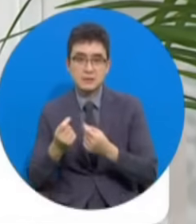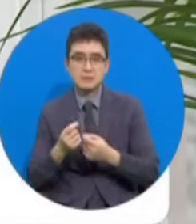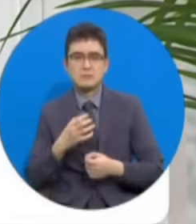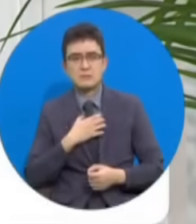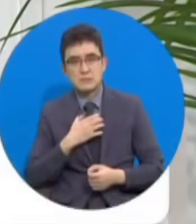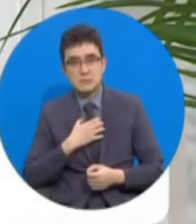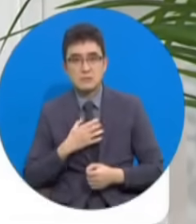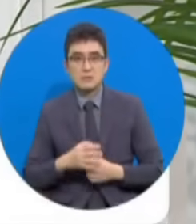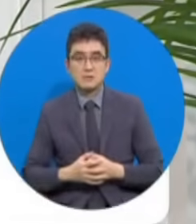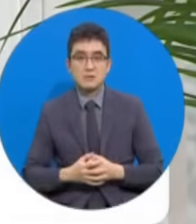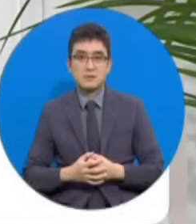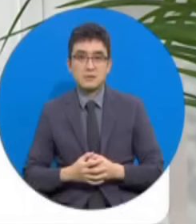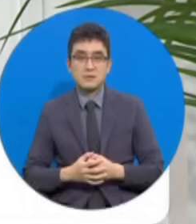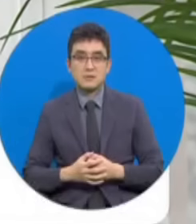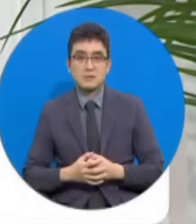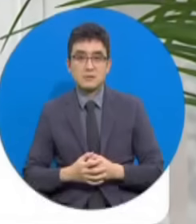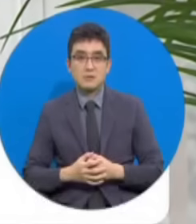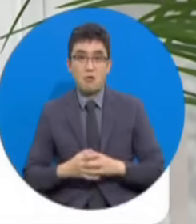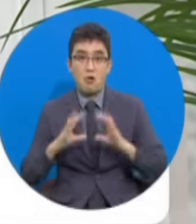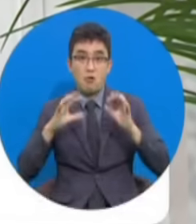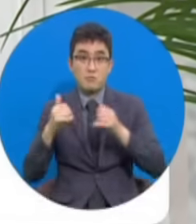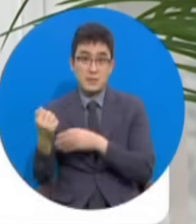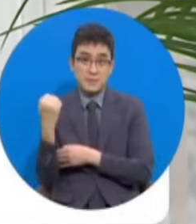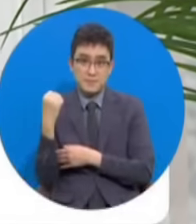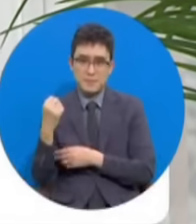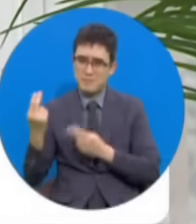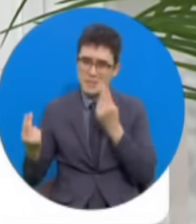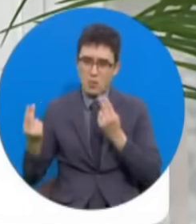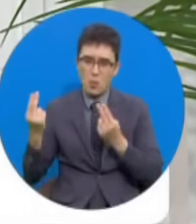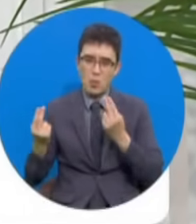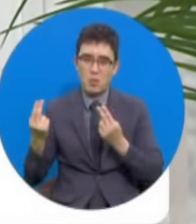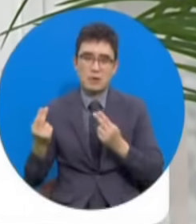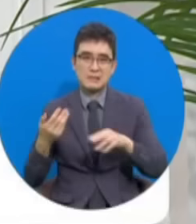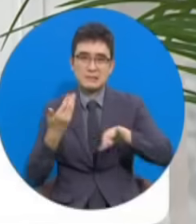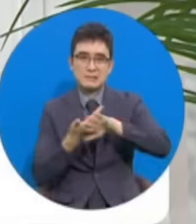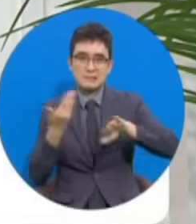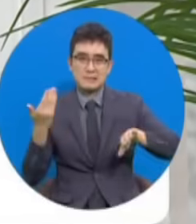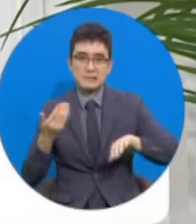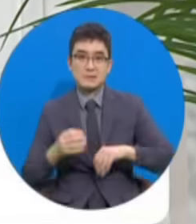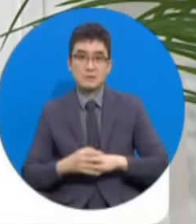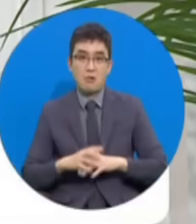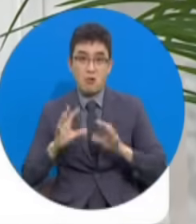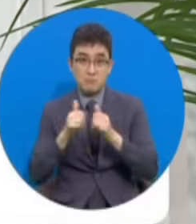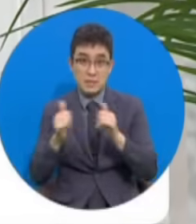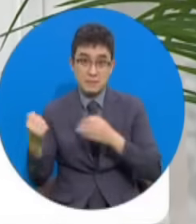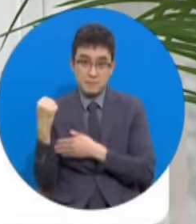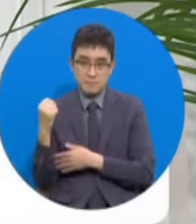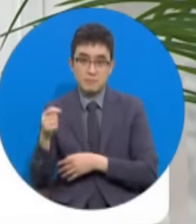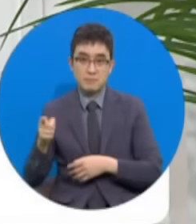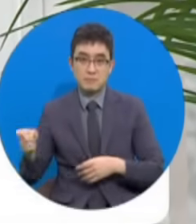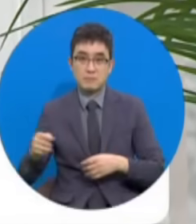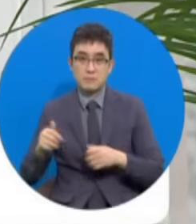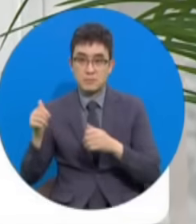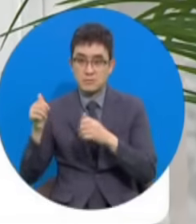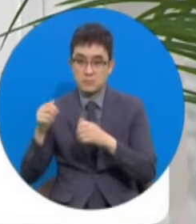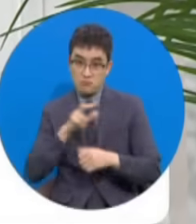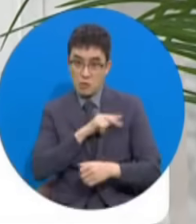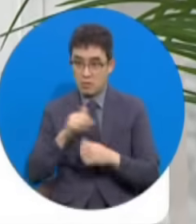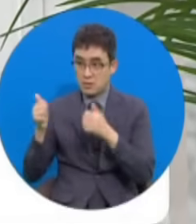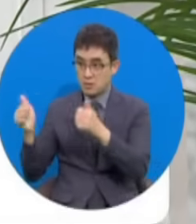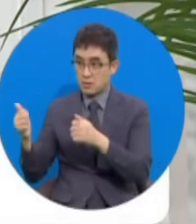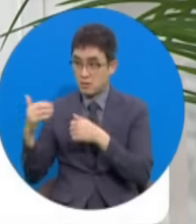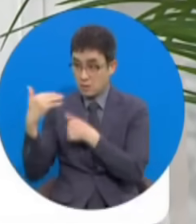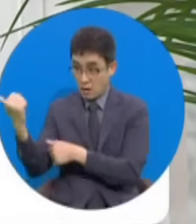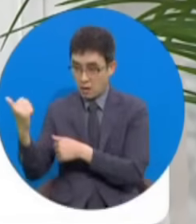사실 아까 국민의힘하고 비교하지 않았습니까? 국민의힘하고 비교할 거리가 안 돼요. 국민의힘은 사실 부채포특권 포기한다고 하는데